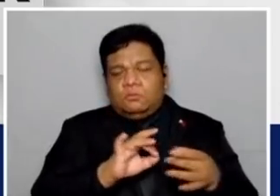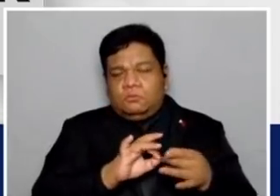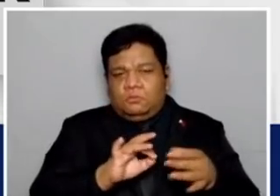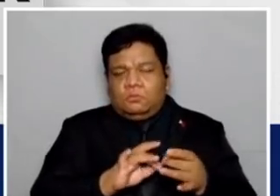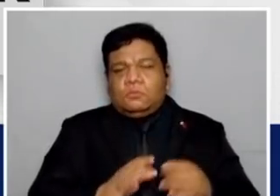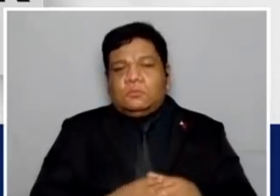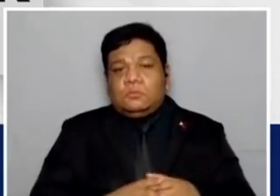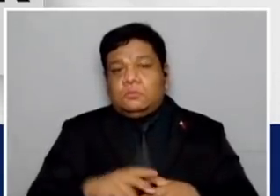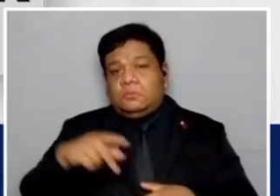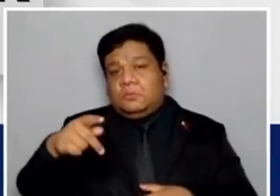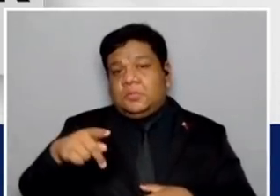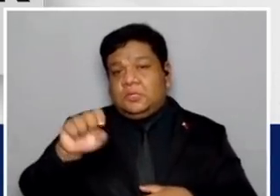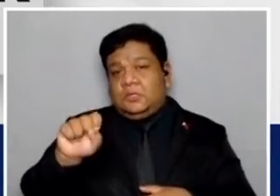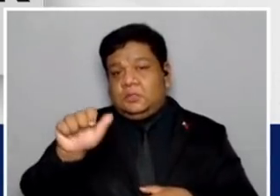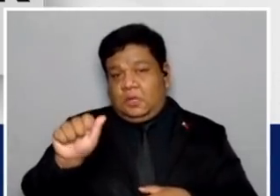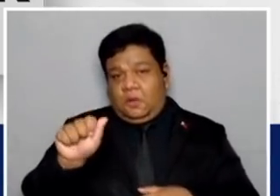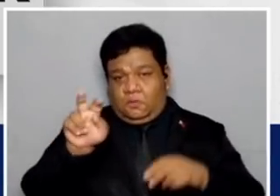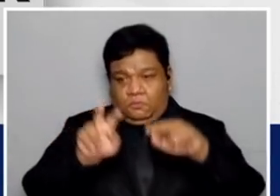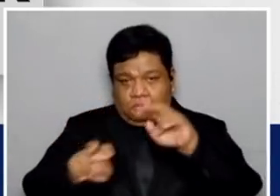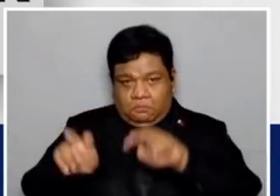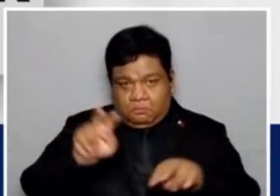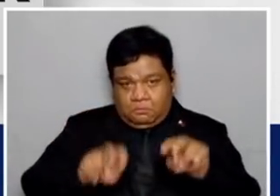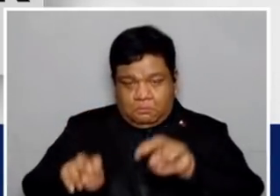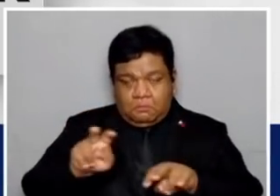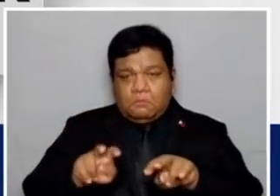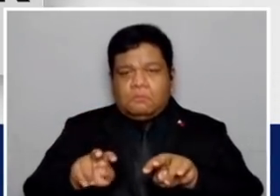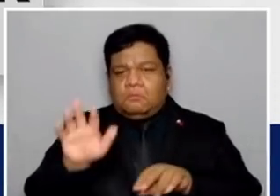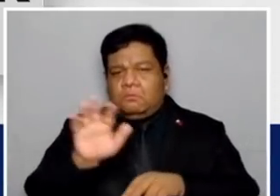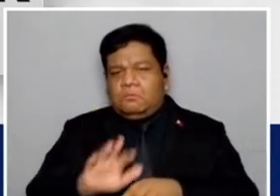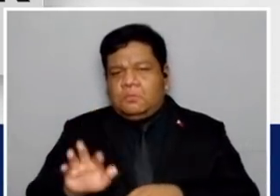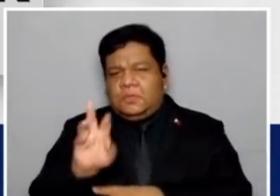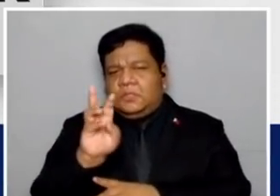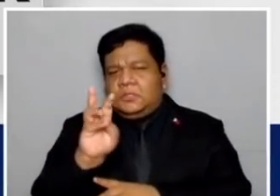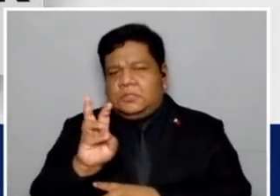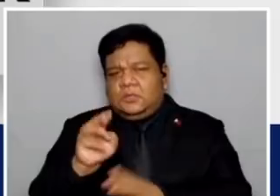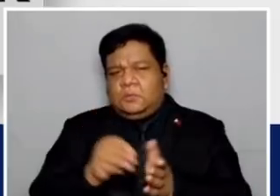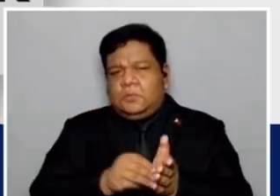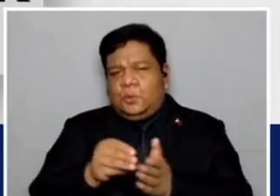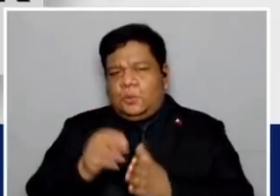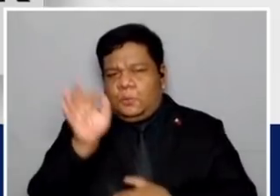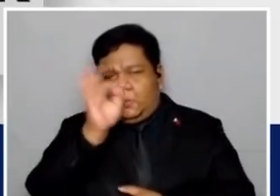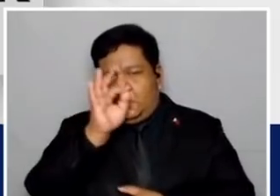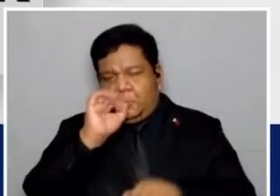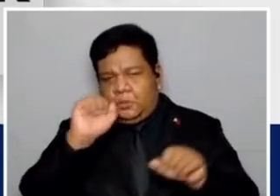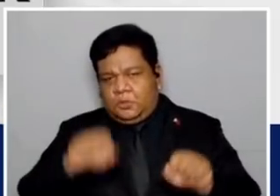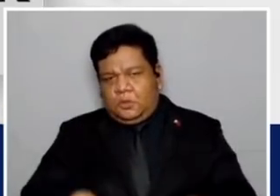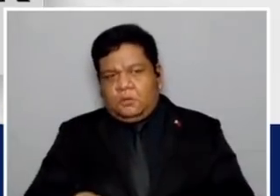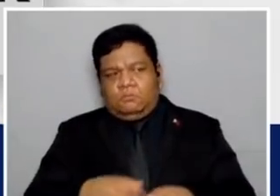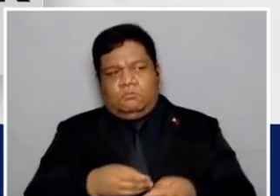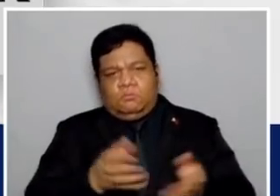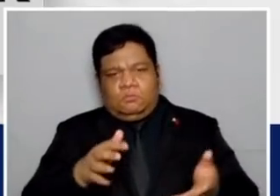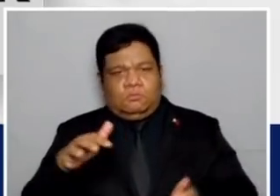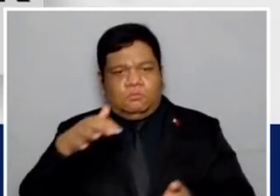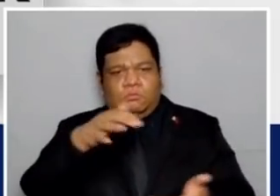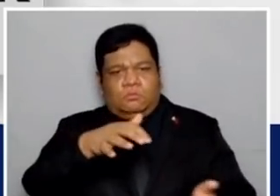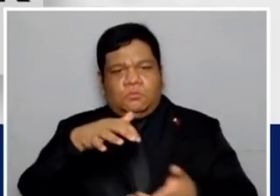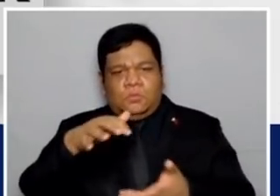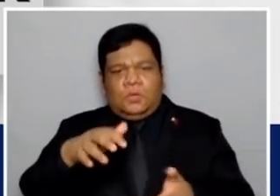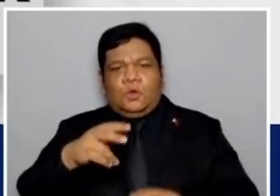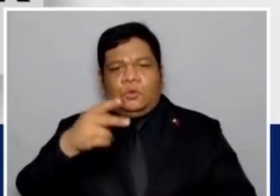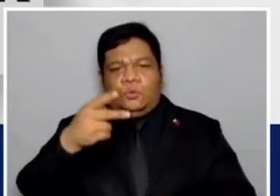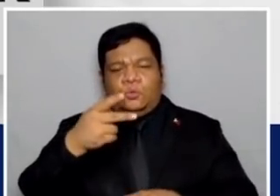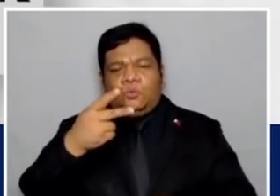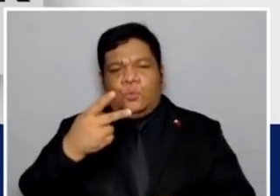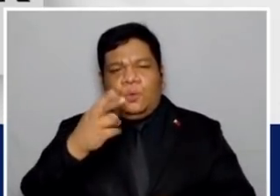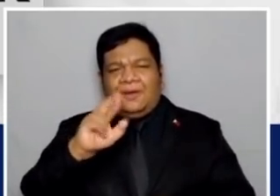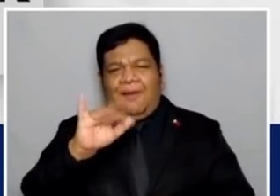Statistics Authority, halos 60 milyong Pilipino ang masusuplayan ng tig-dalawang kaba ng bigas kada buwan sa loob